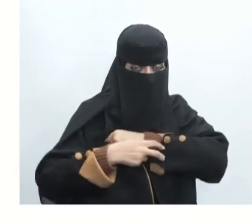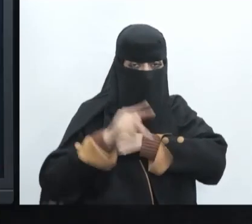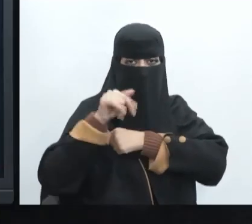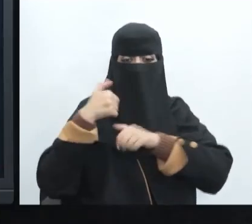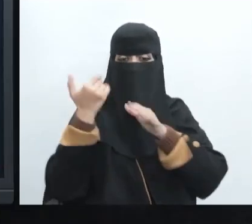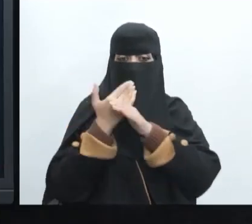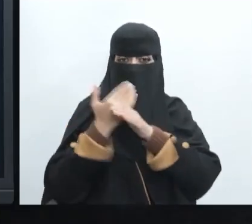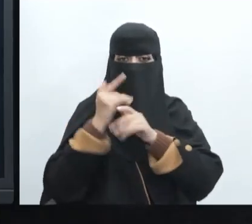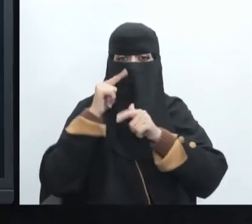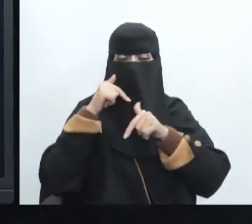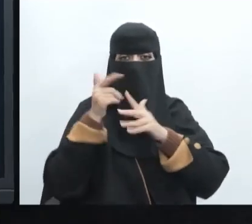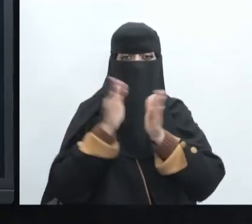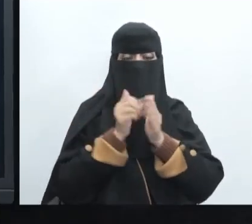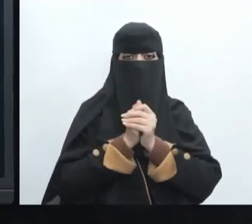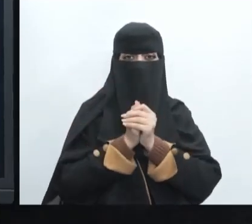اسبابه